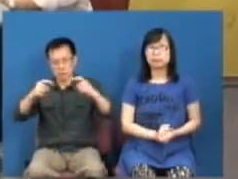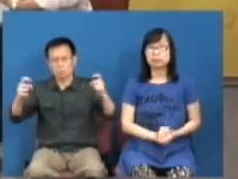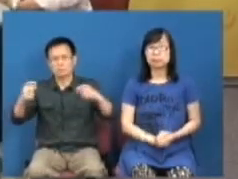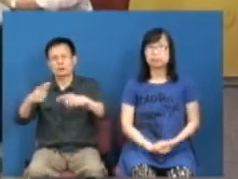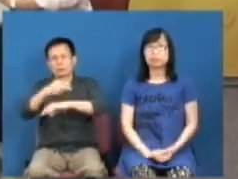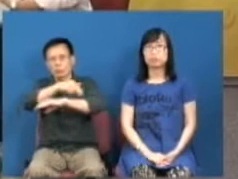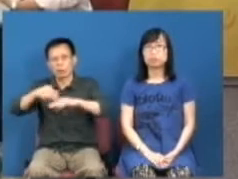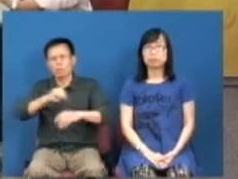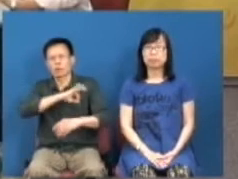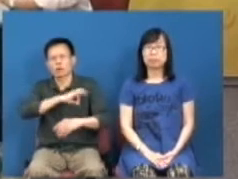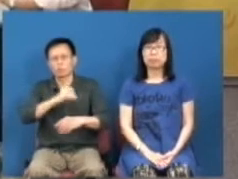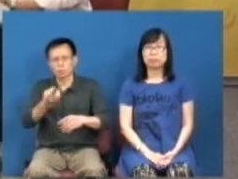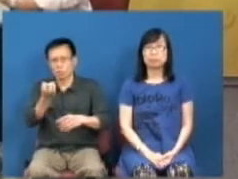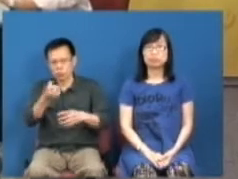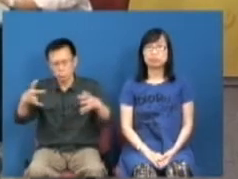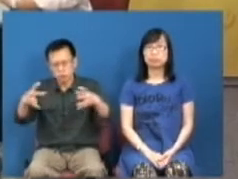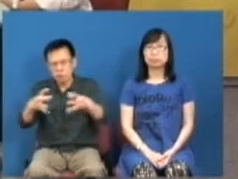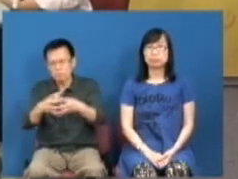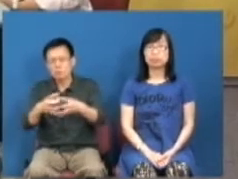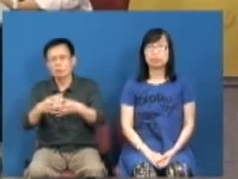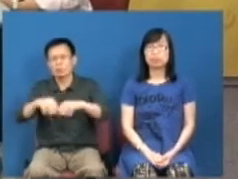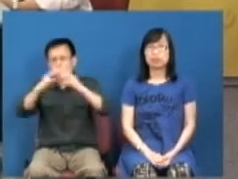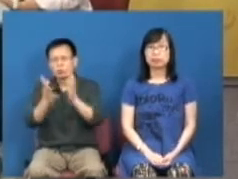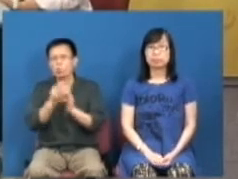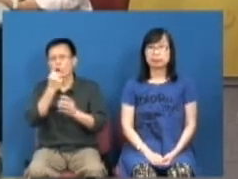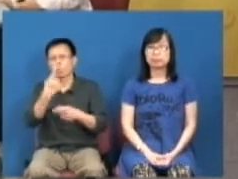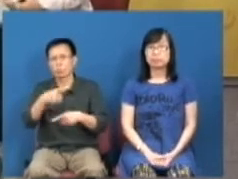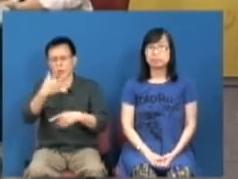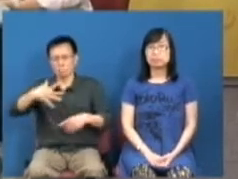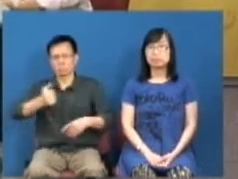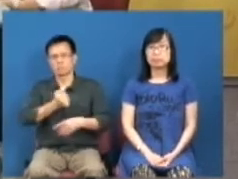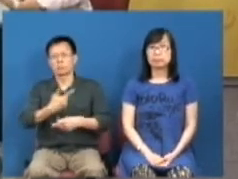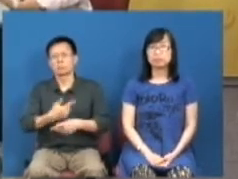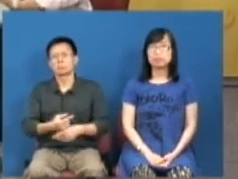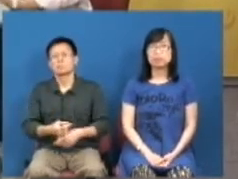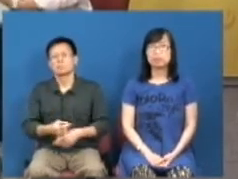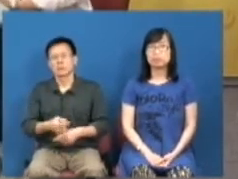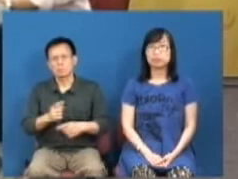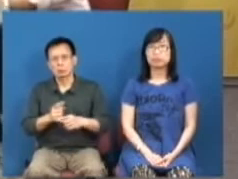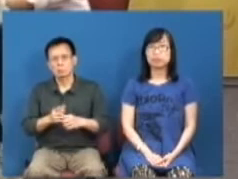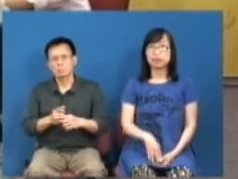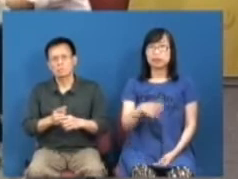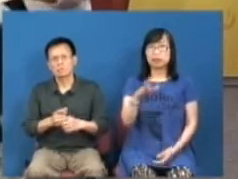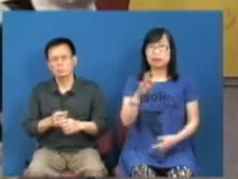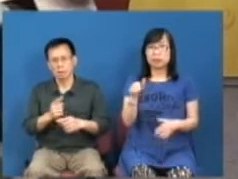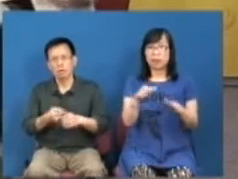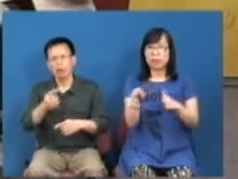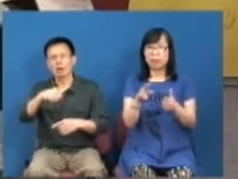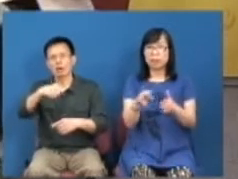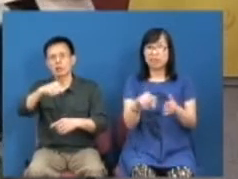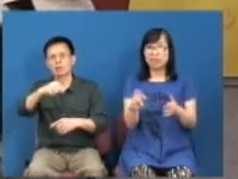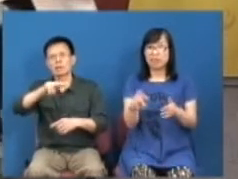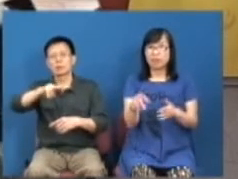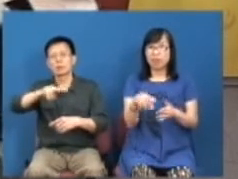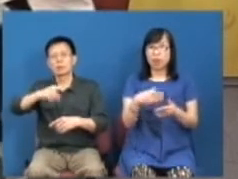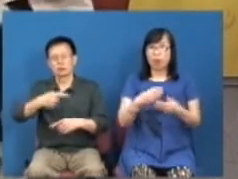好少撮嘅人，就真係成個香港佢哋話曬事嘅。即係你可以咁睇。其實 同行會一樣啊， 行 會 話： 喂，我